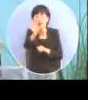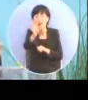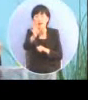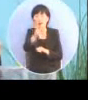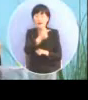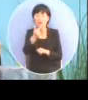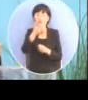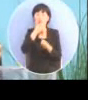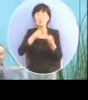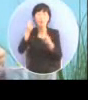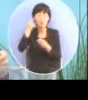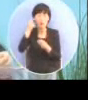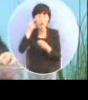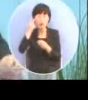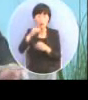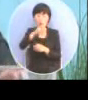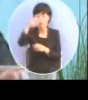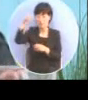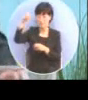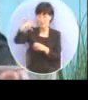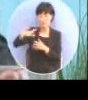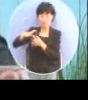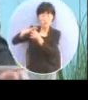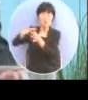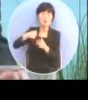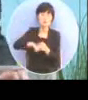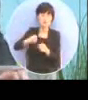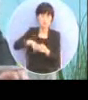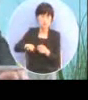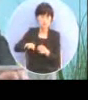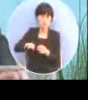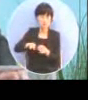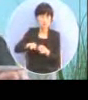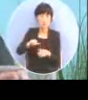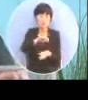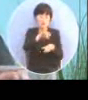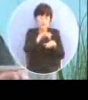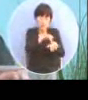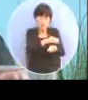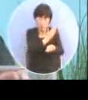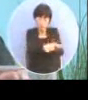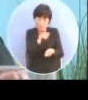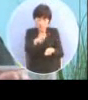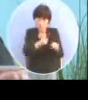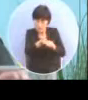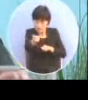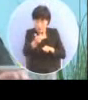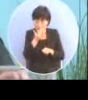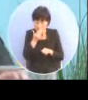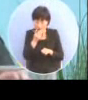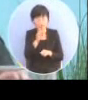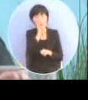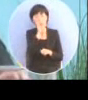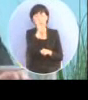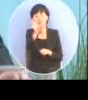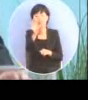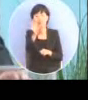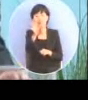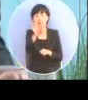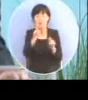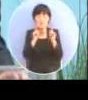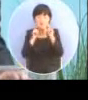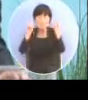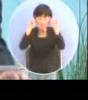빛의 자녀. Làm thế nào mà thắng được đây? 사단의 권세가 너를 이기지 못할 것. Quyền của Satan cũng không thắng được ngươi đâu.